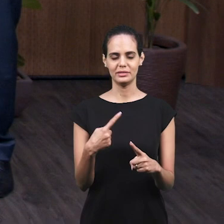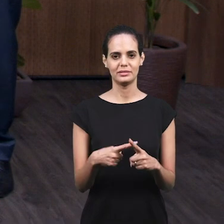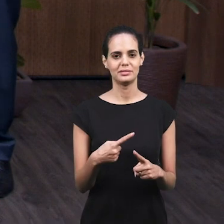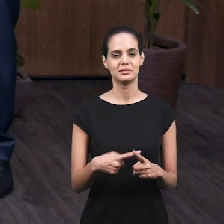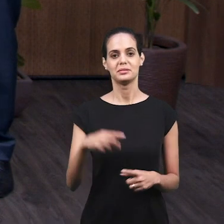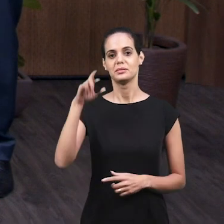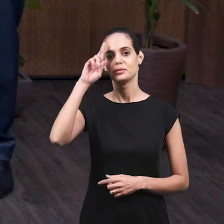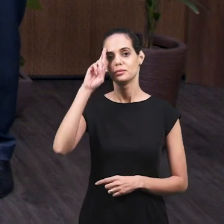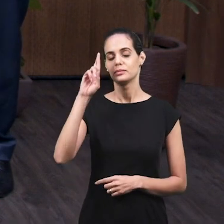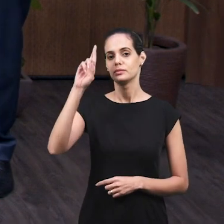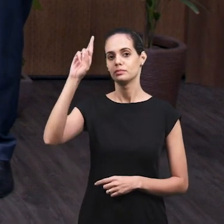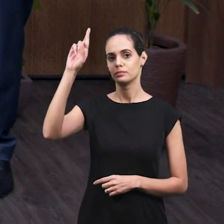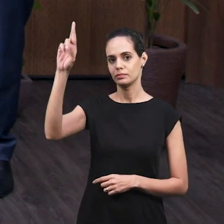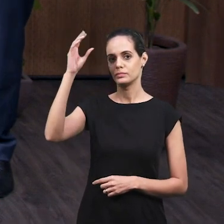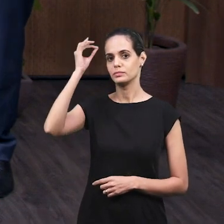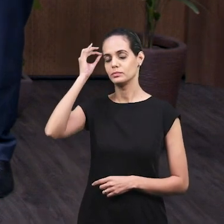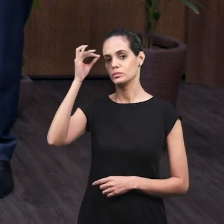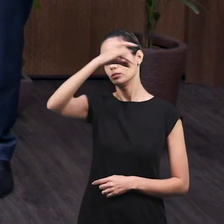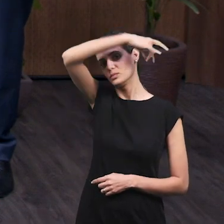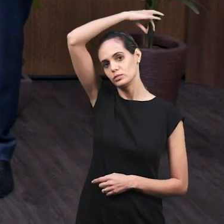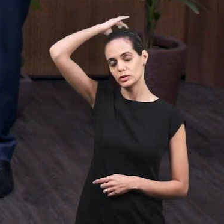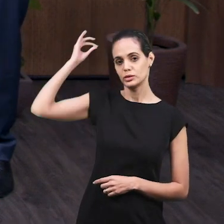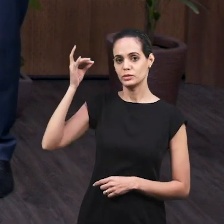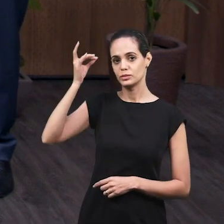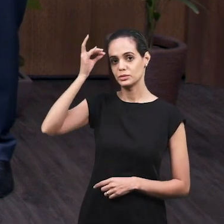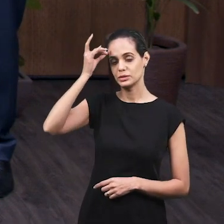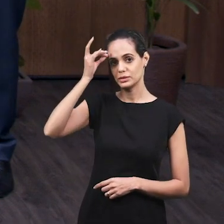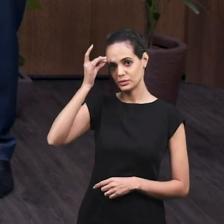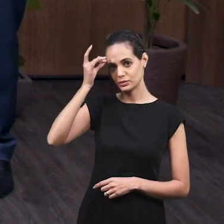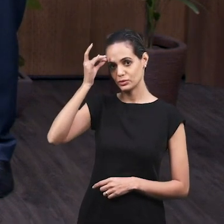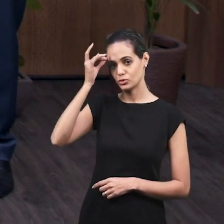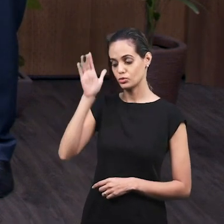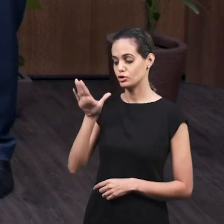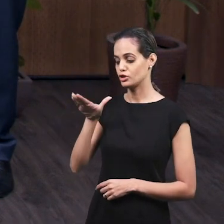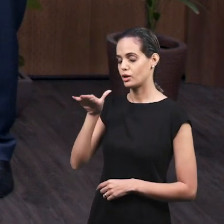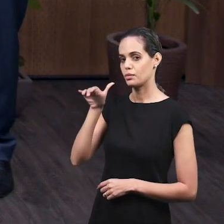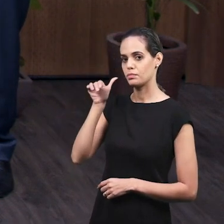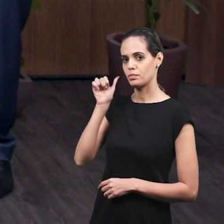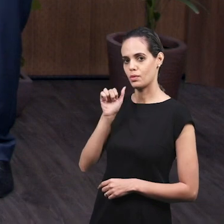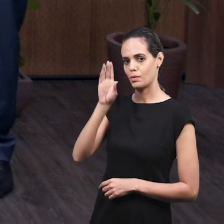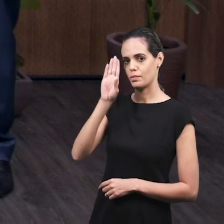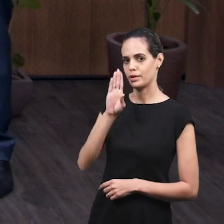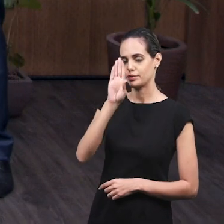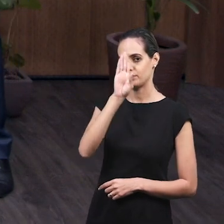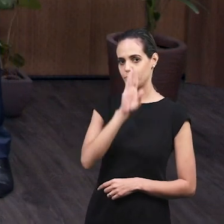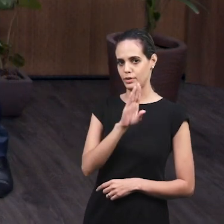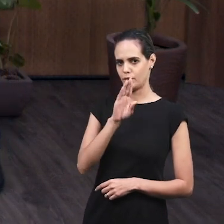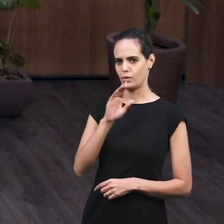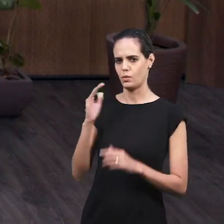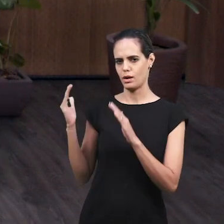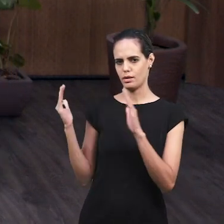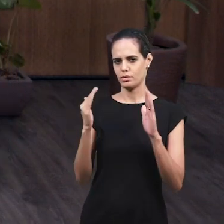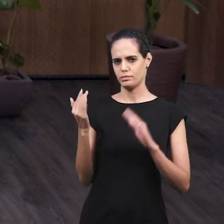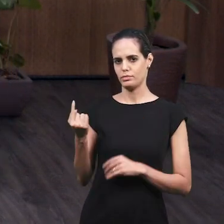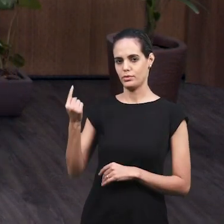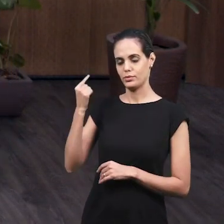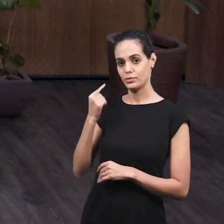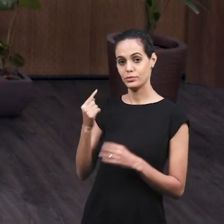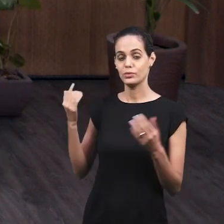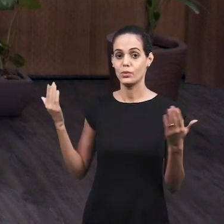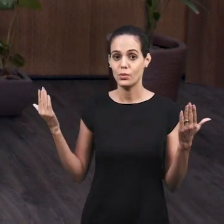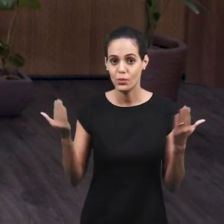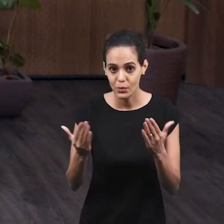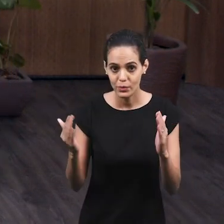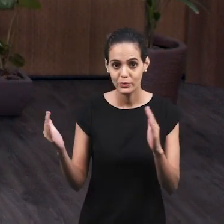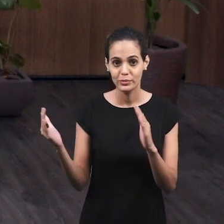ce qui a touché Bartimée dans cette rencontre, dans ce moment, c'est le même Esprit Saint qui opère